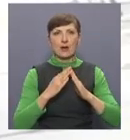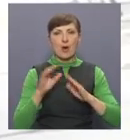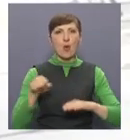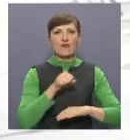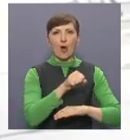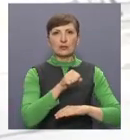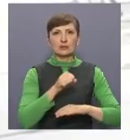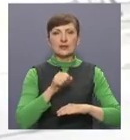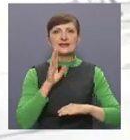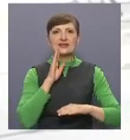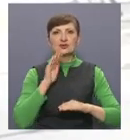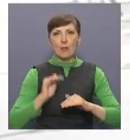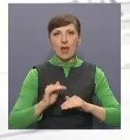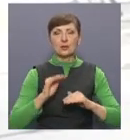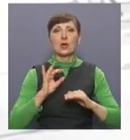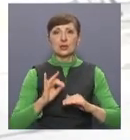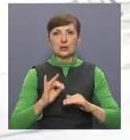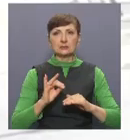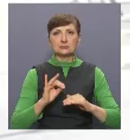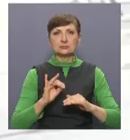увел из дома потерпевшую и